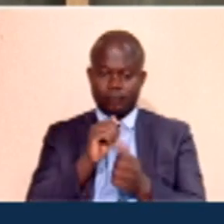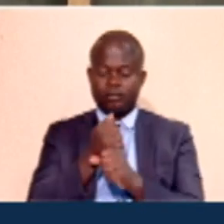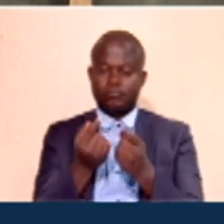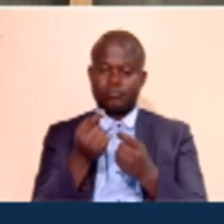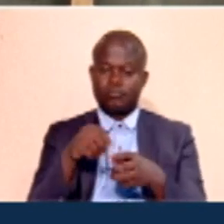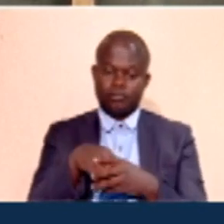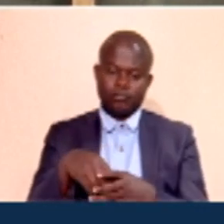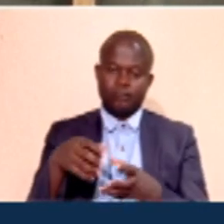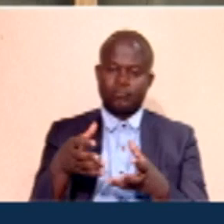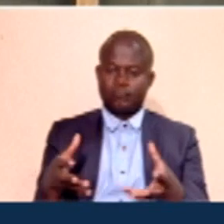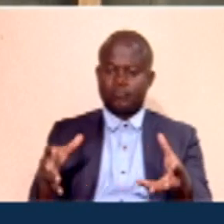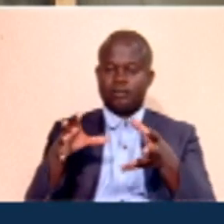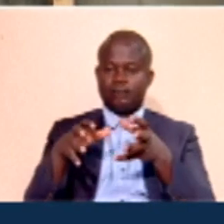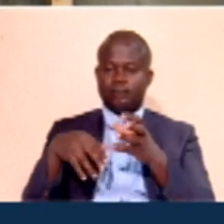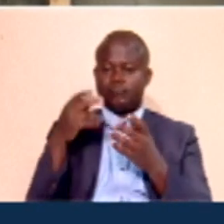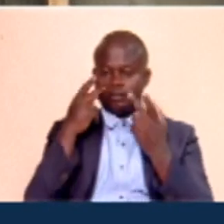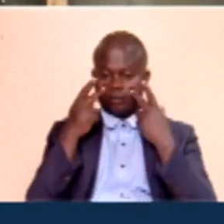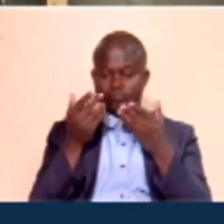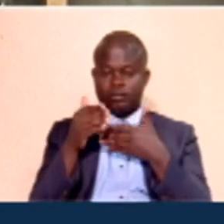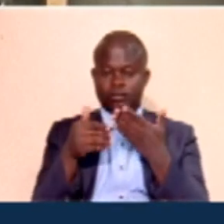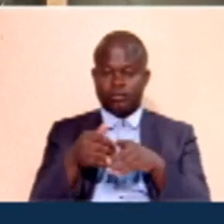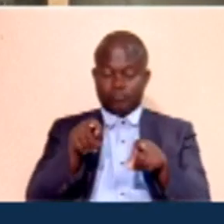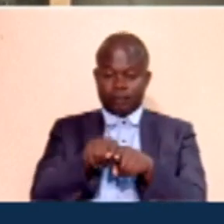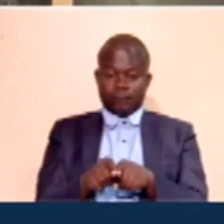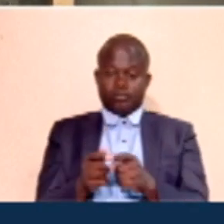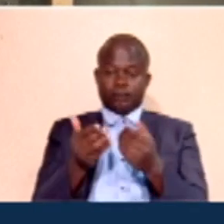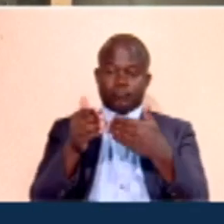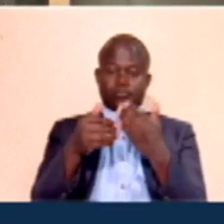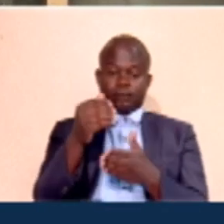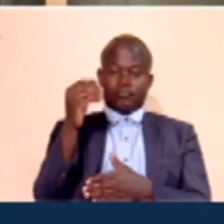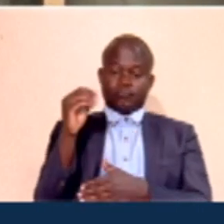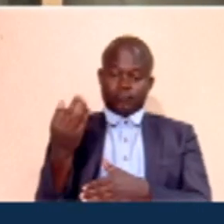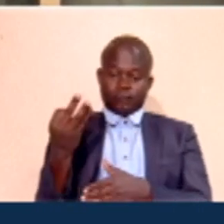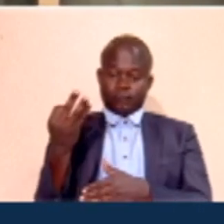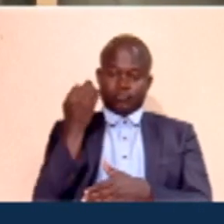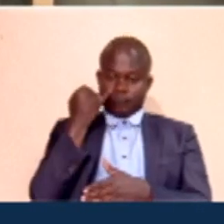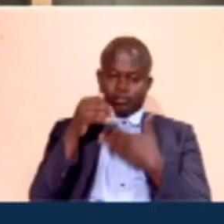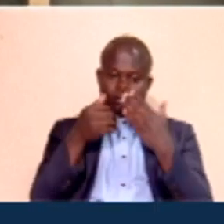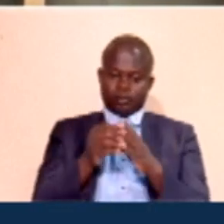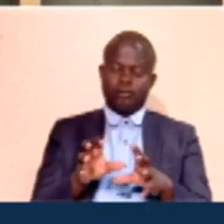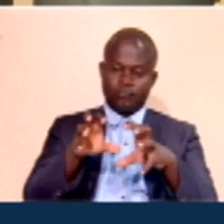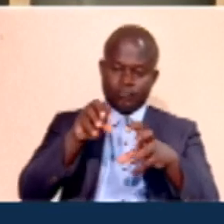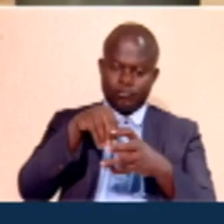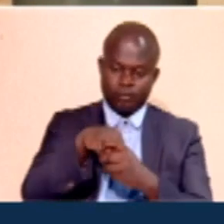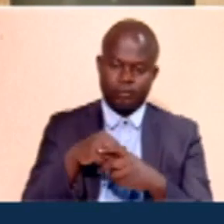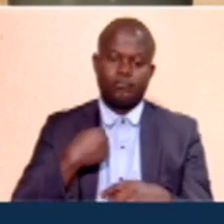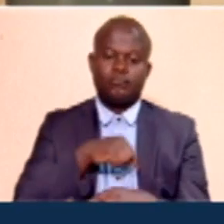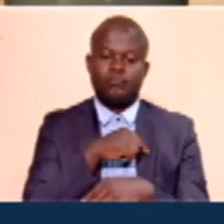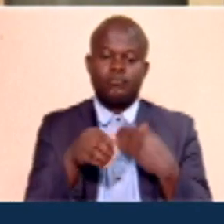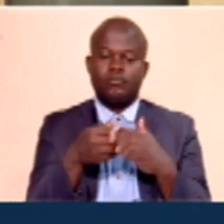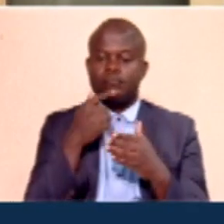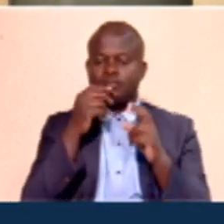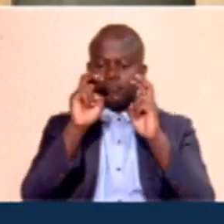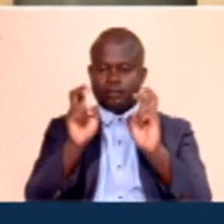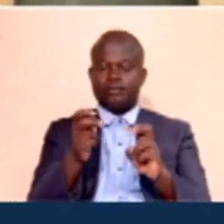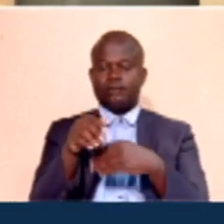stove arizo mbabora murimo mureba hangaha. Urugero nk'aya amakara atatu yashyizwe muri imbabura yacu. Ni ukuvuga